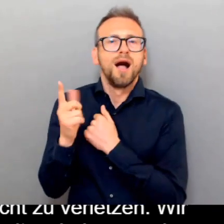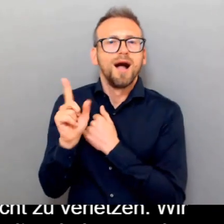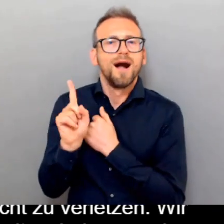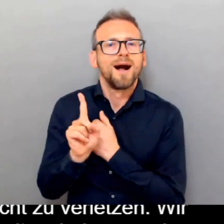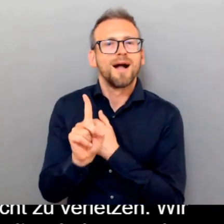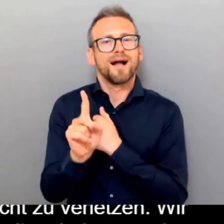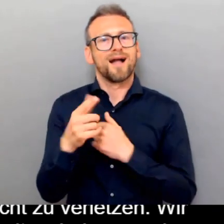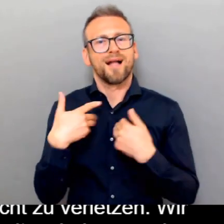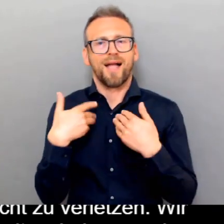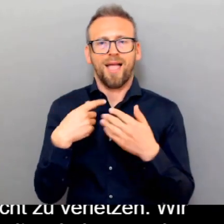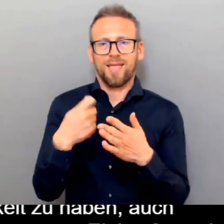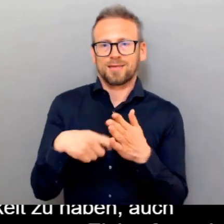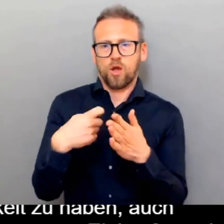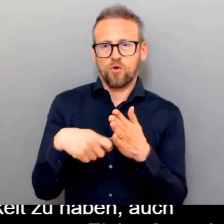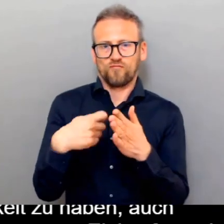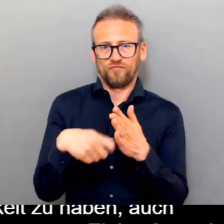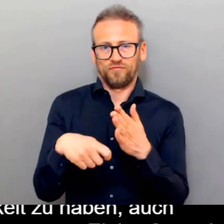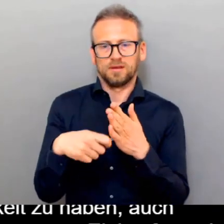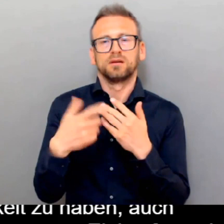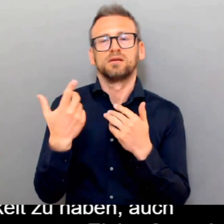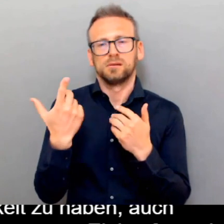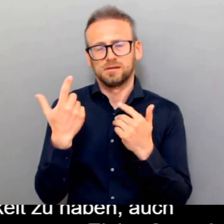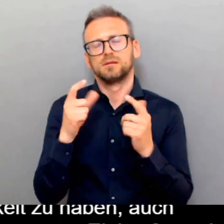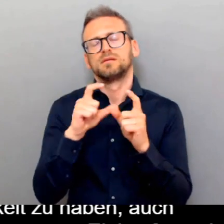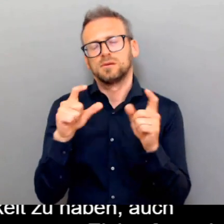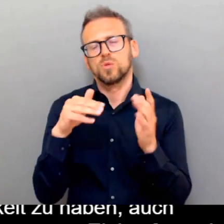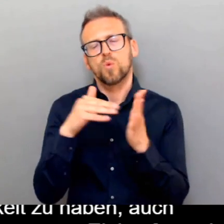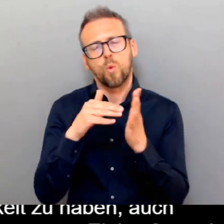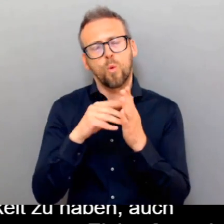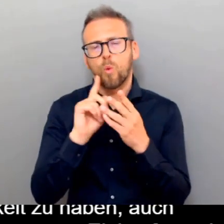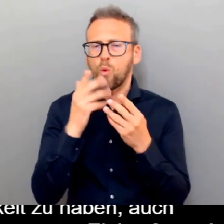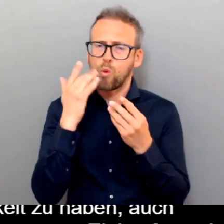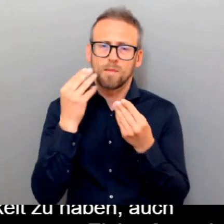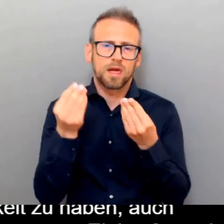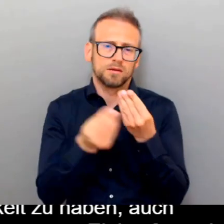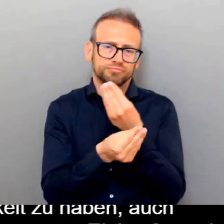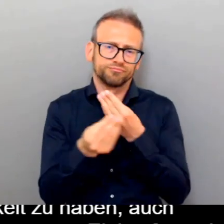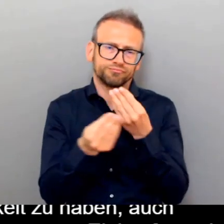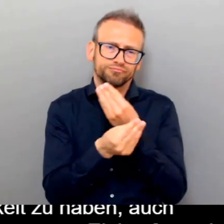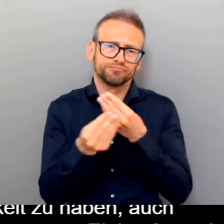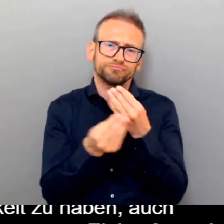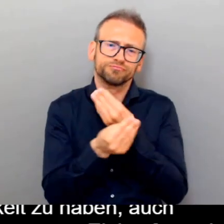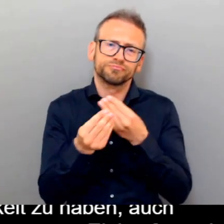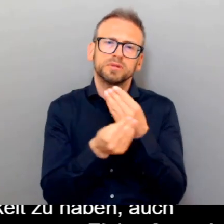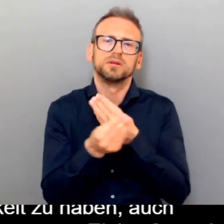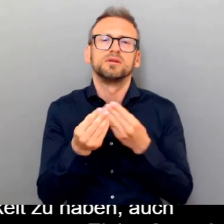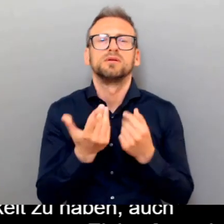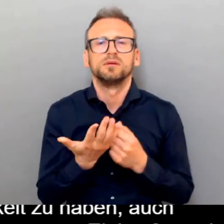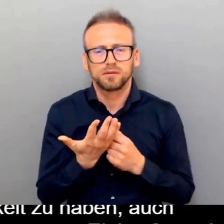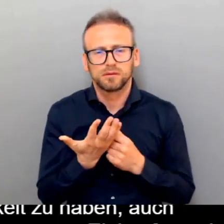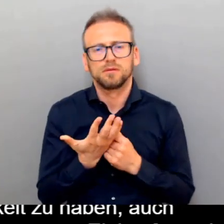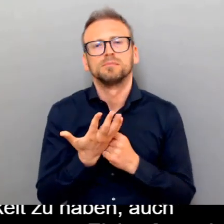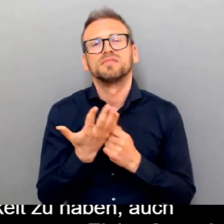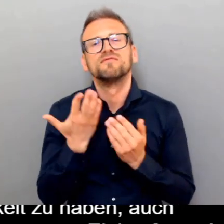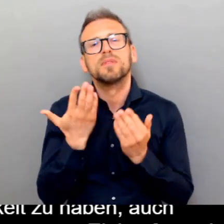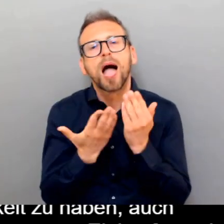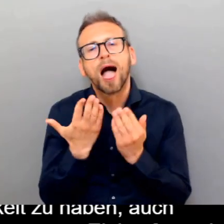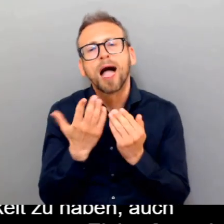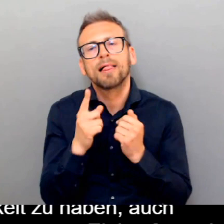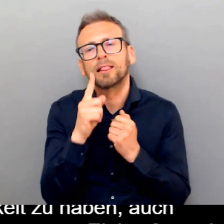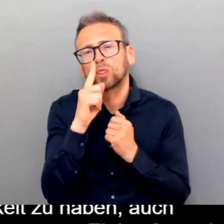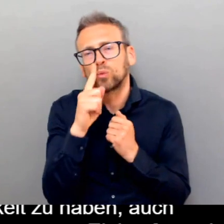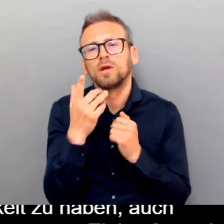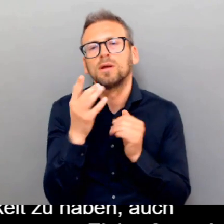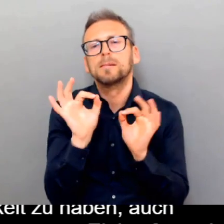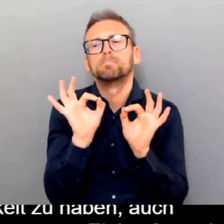Sonntag zu öffnen, vielleicht nur eine gewisse Zeit, die Sonntage zu öffnen. Aber diese Möglichkeit hätten wir jetzt gehabt und